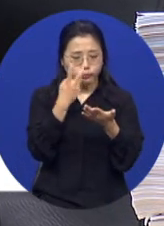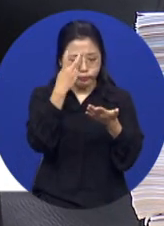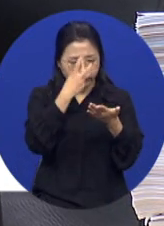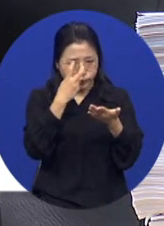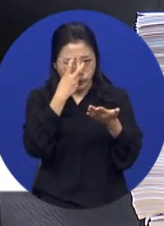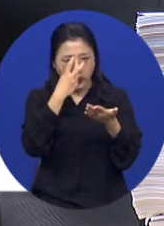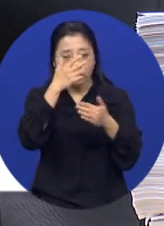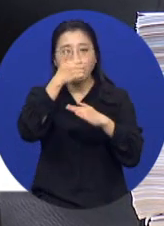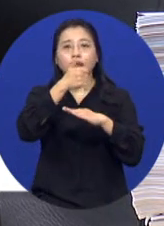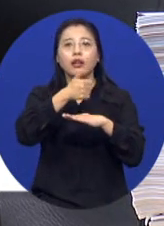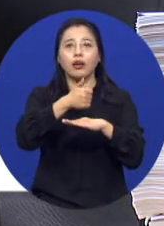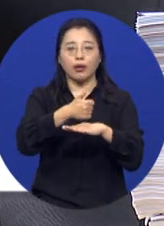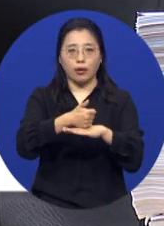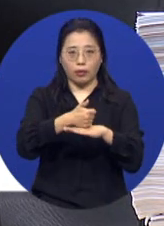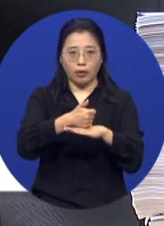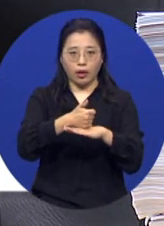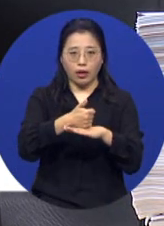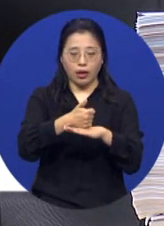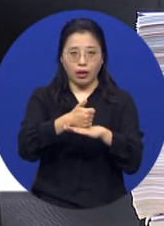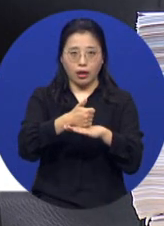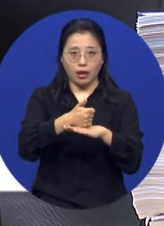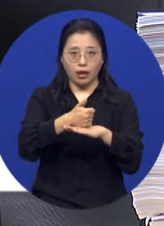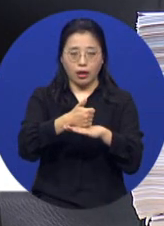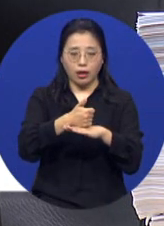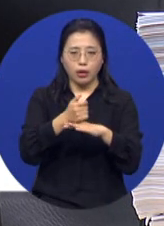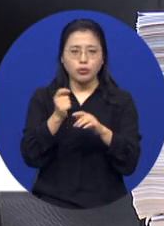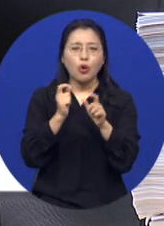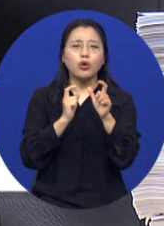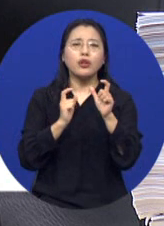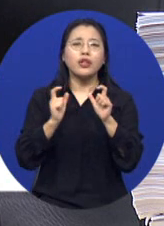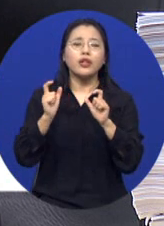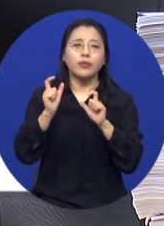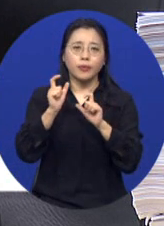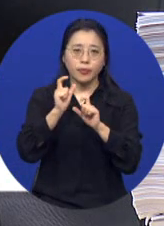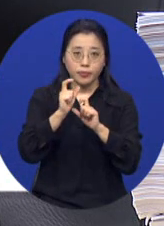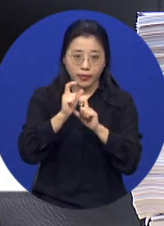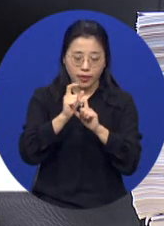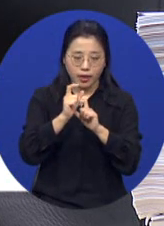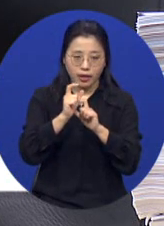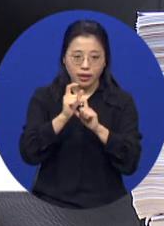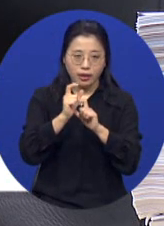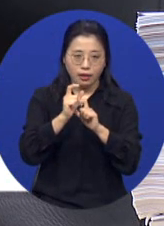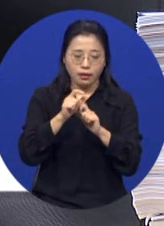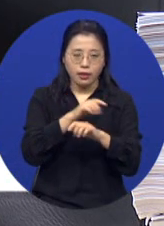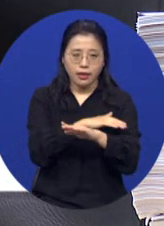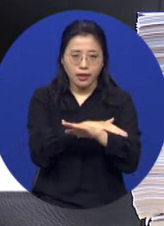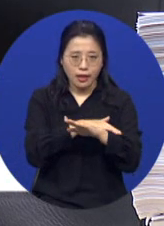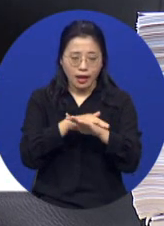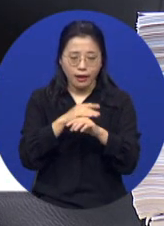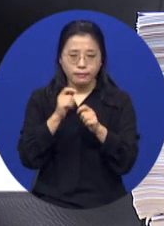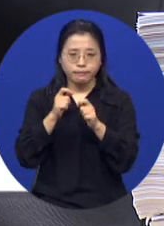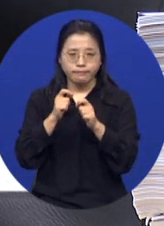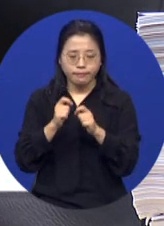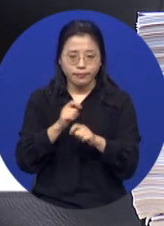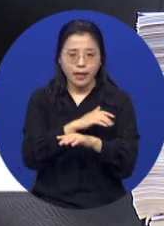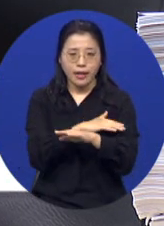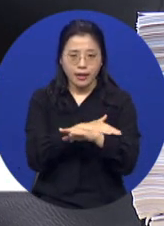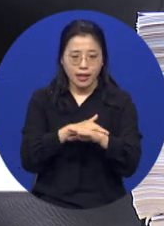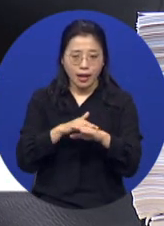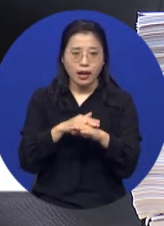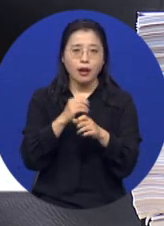결과 제 판사로서 뭔가의 목소리를 좀 담아야 되지 않나라는 좀 생각이 들어서